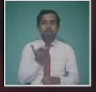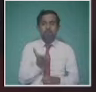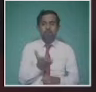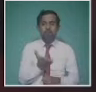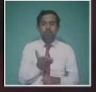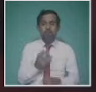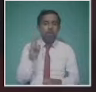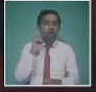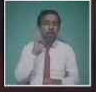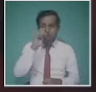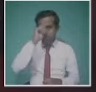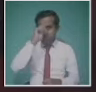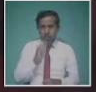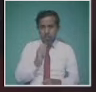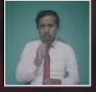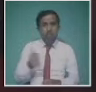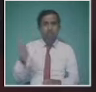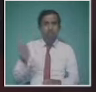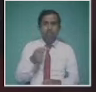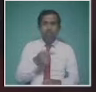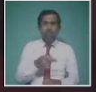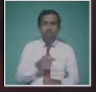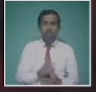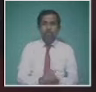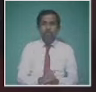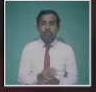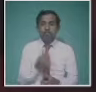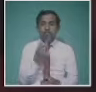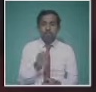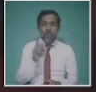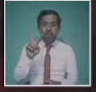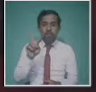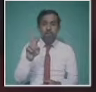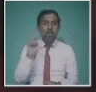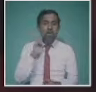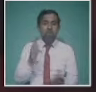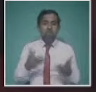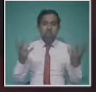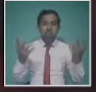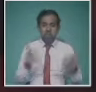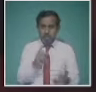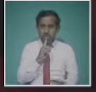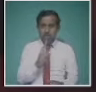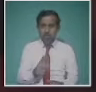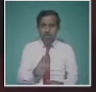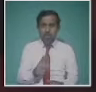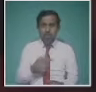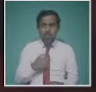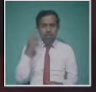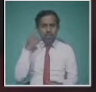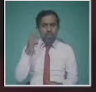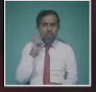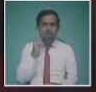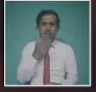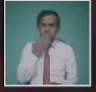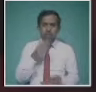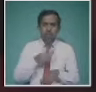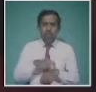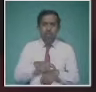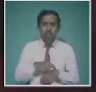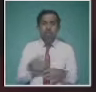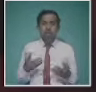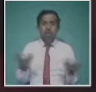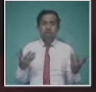කරන්නේ. දැන් රනිල් වික්‍රමසිංහ මහත්තයා මේගොල්ලන්ට හොඳයිලු. 2002 රනිල්ට බෑ කිව්වා. මං හිතනවා රනිල්ට පුළුවන් කාලේ තමයි රනිල්ට බෑ